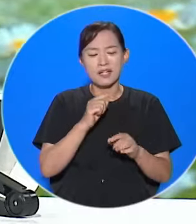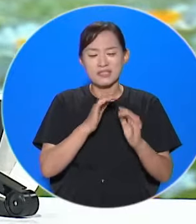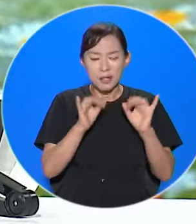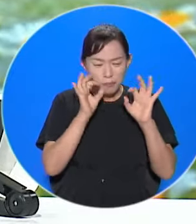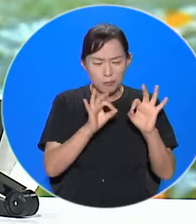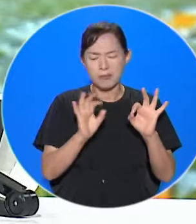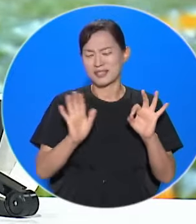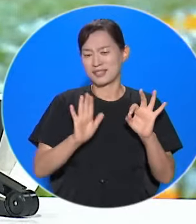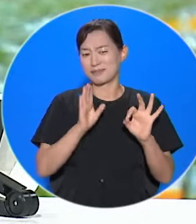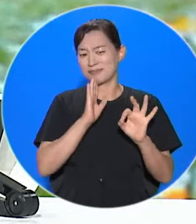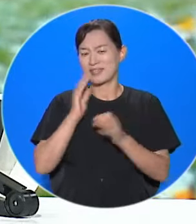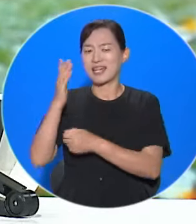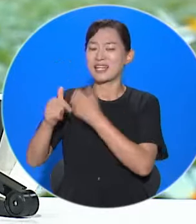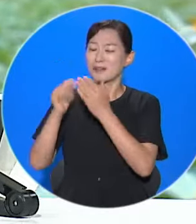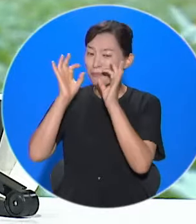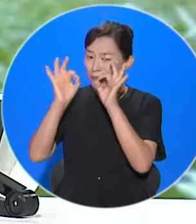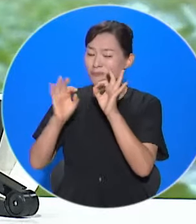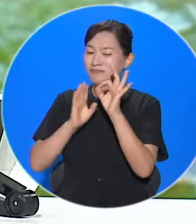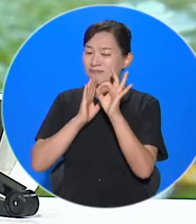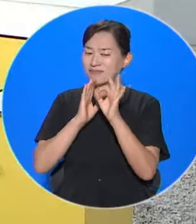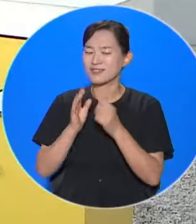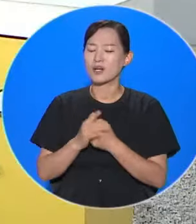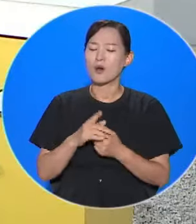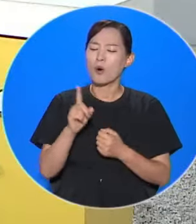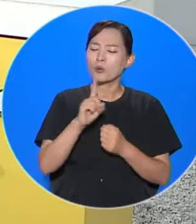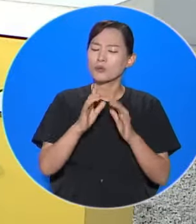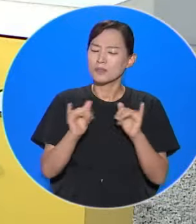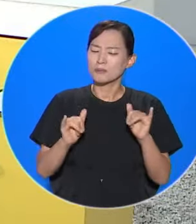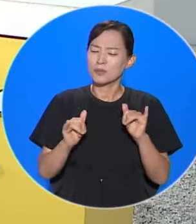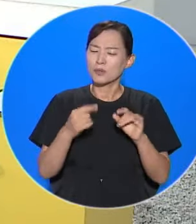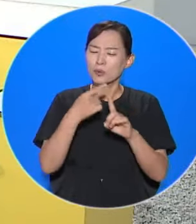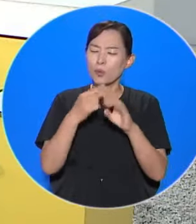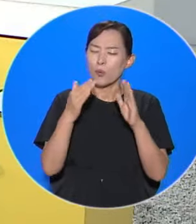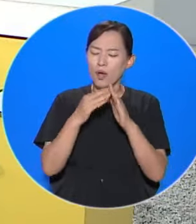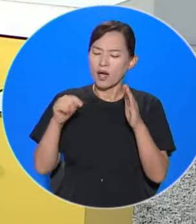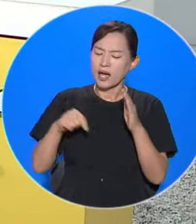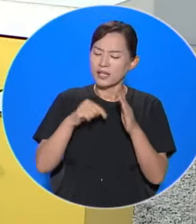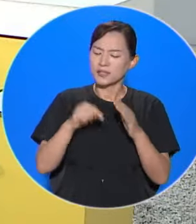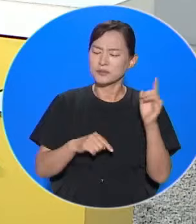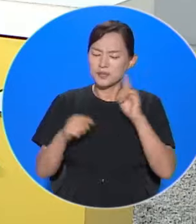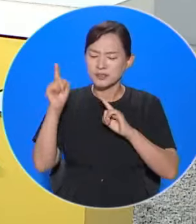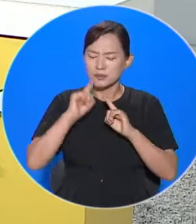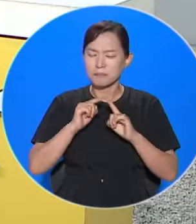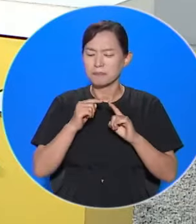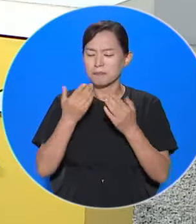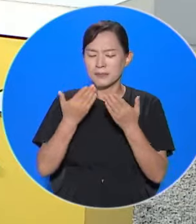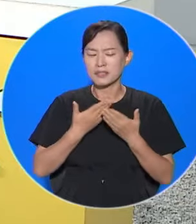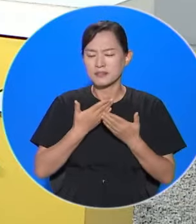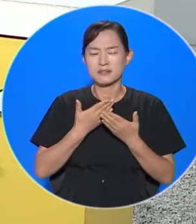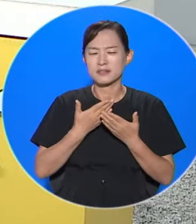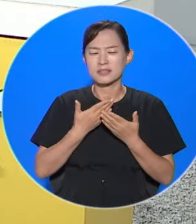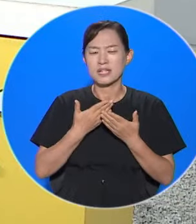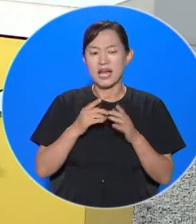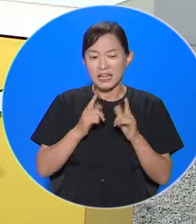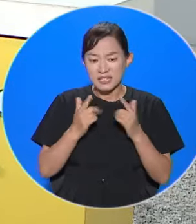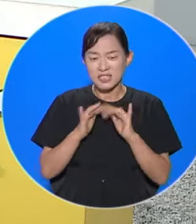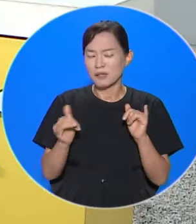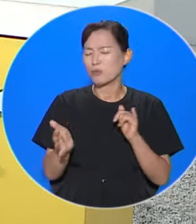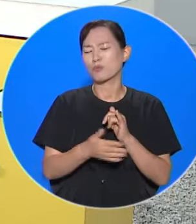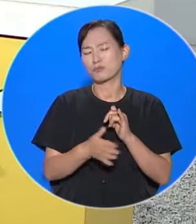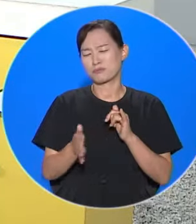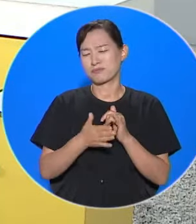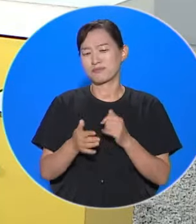하는 것이죠. 그 어떤 사람도 교회에서 상처받지 않고 지낼 수 있는 사람은 없을 거라고 생각해요. 우리가